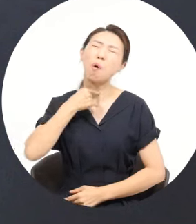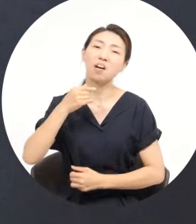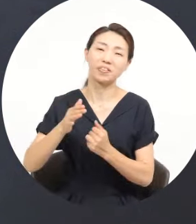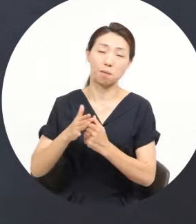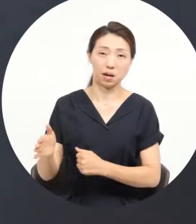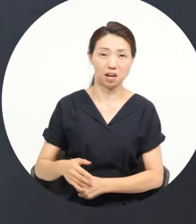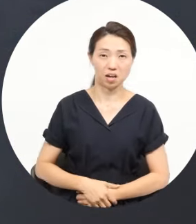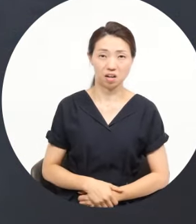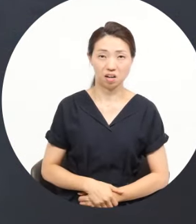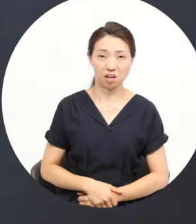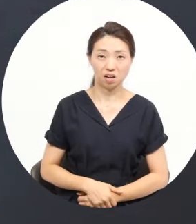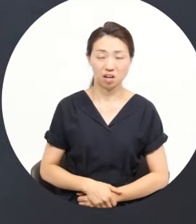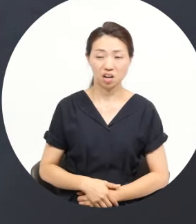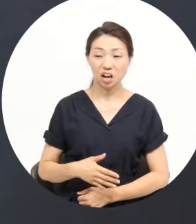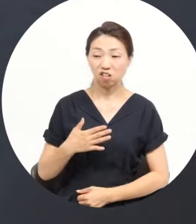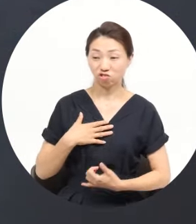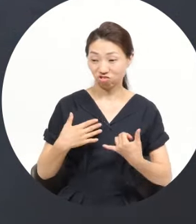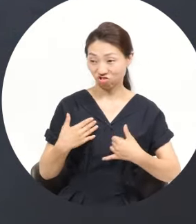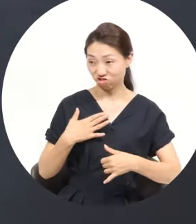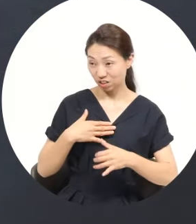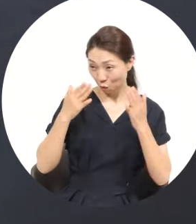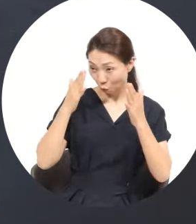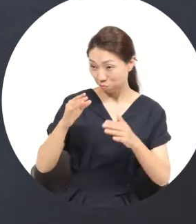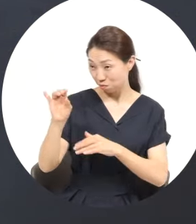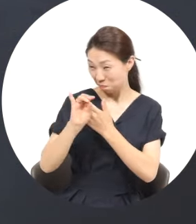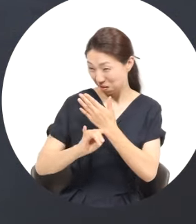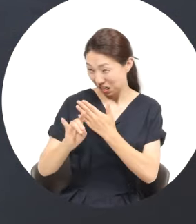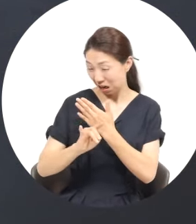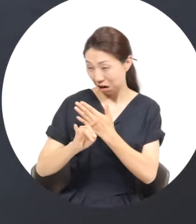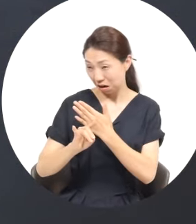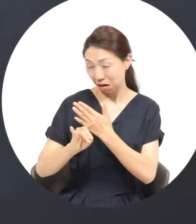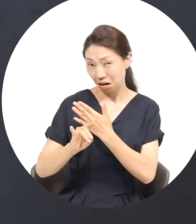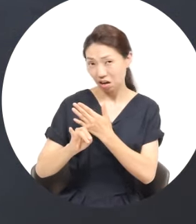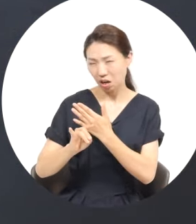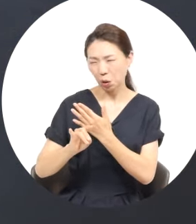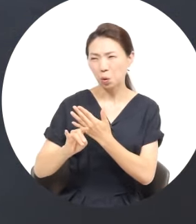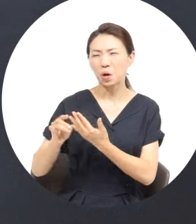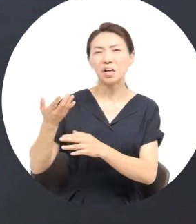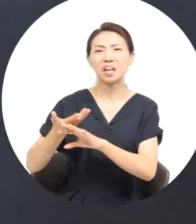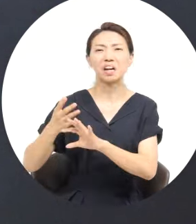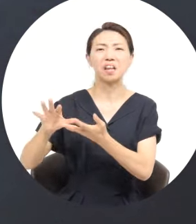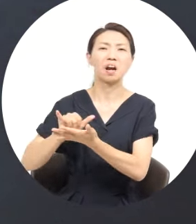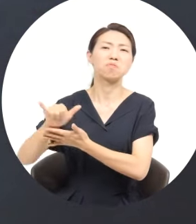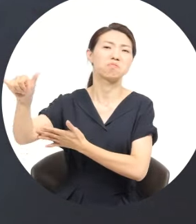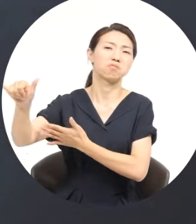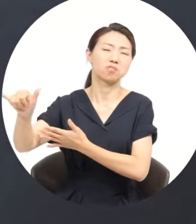엄마가 지 좋아서 우리를 핑계 삼고 이렇게 와 있다